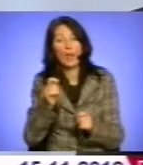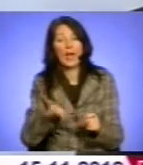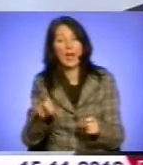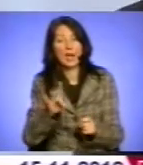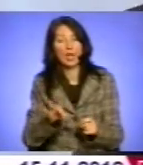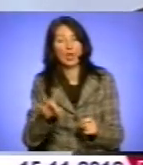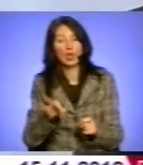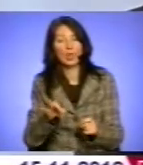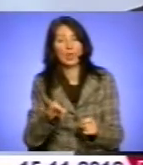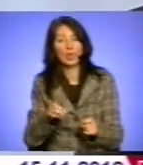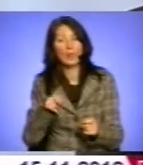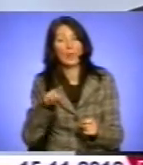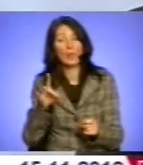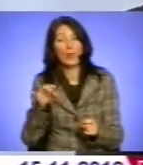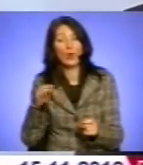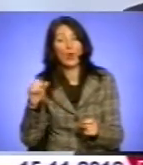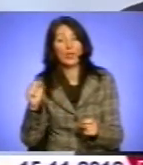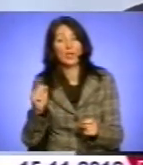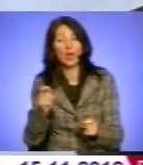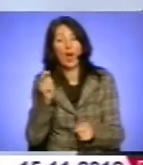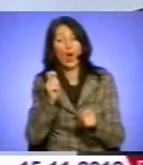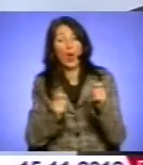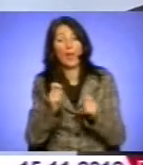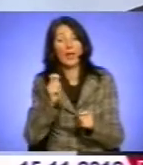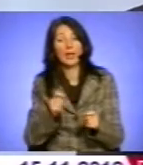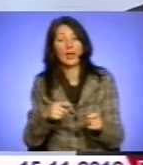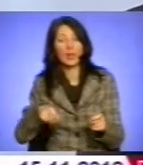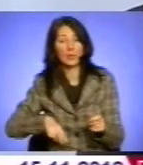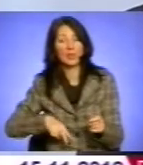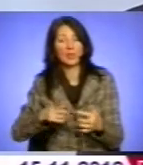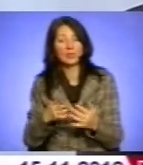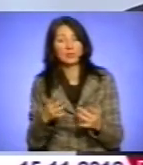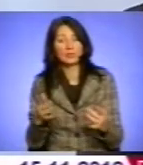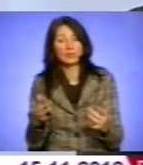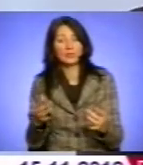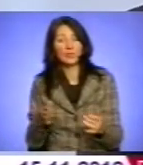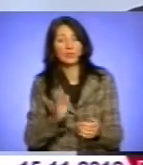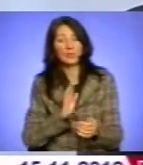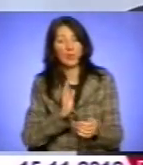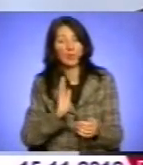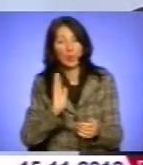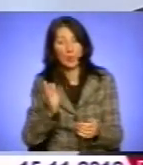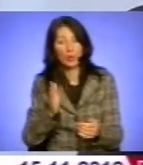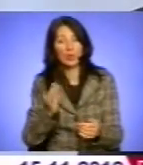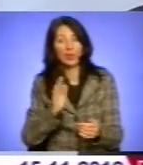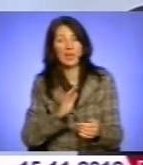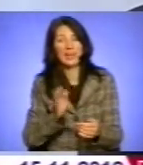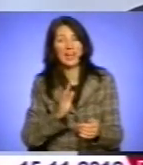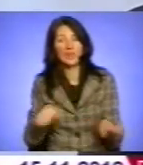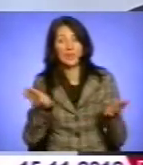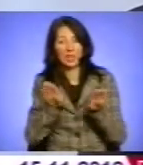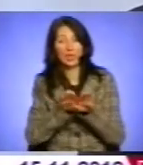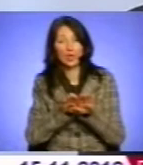районних, профільних, на колегах адміністрації. І вони будуть відбуватись не в закритому